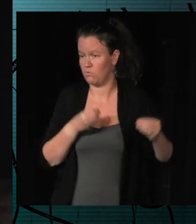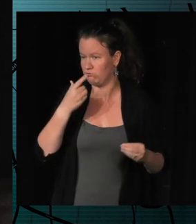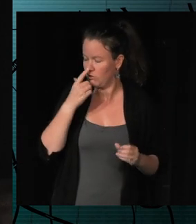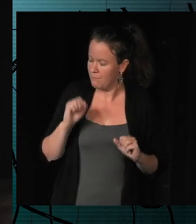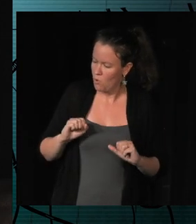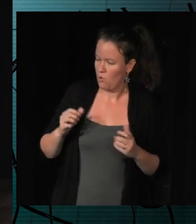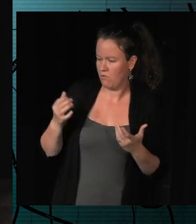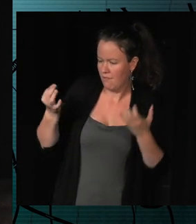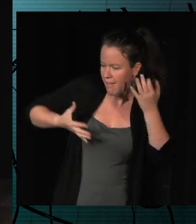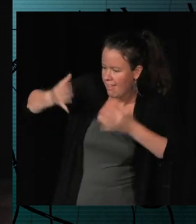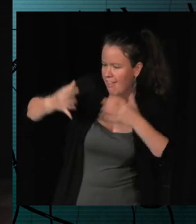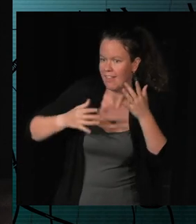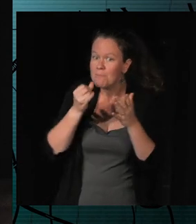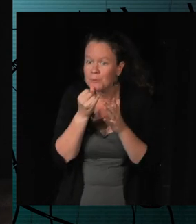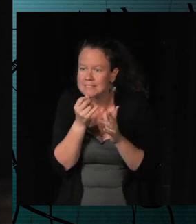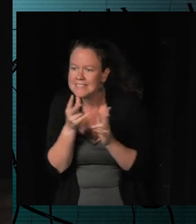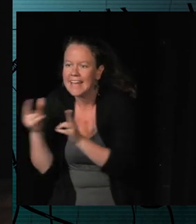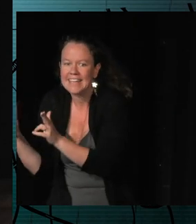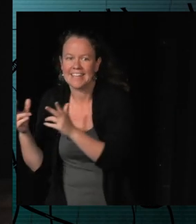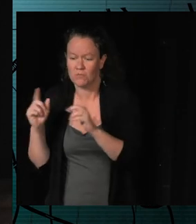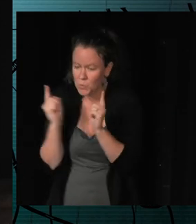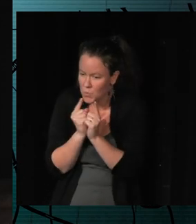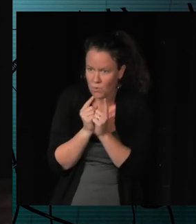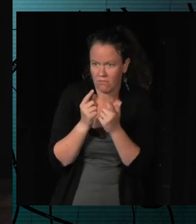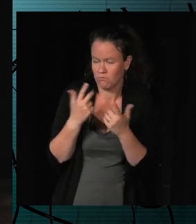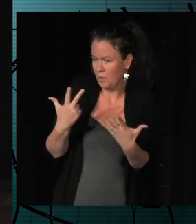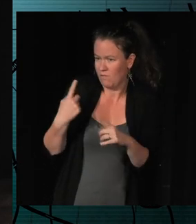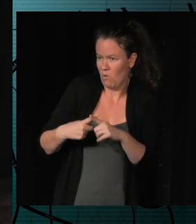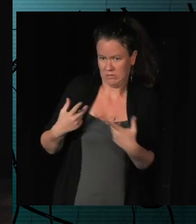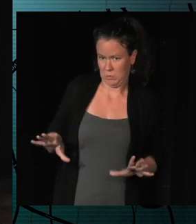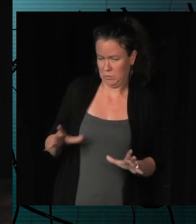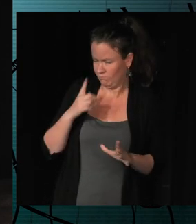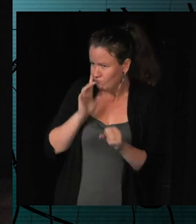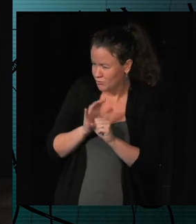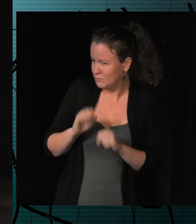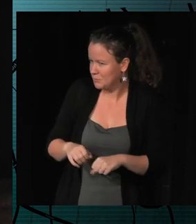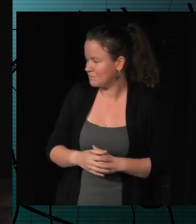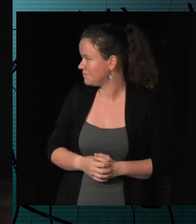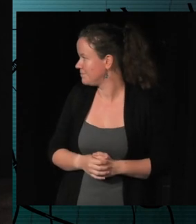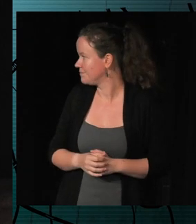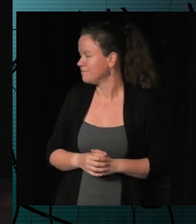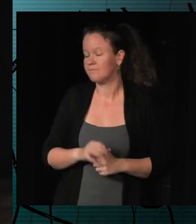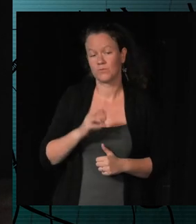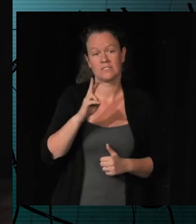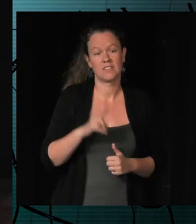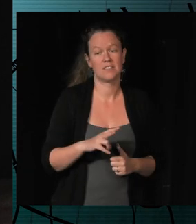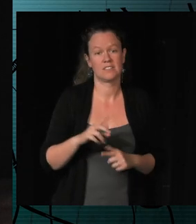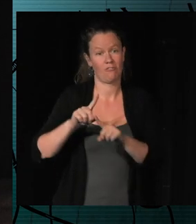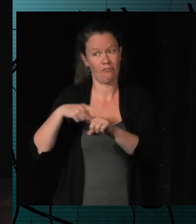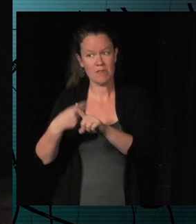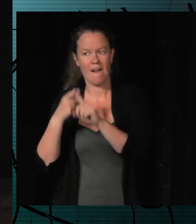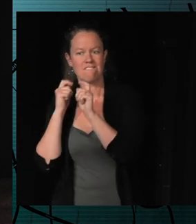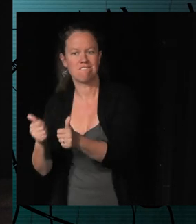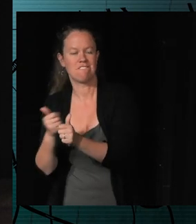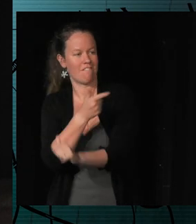s'amuser un peu sur des formats de miniérie qui pourrait être hyper intéressant h c'est vrai qu'il y a pas eu tant que ça de bons film m' adapté de